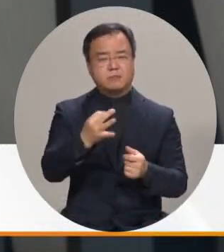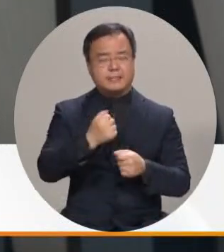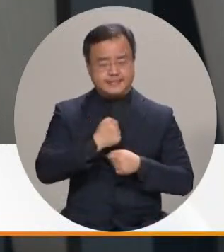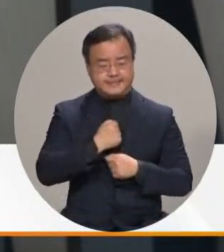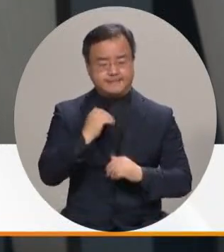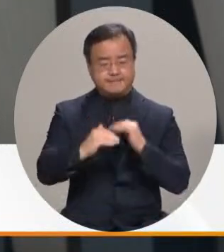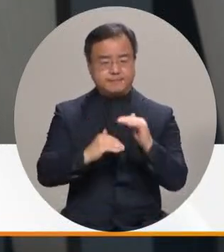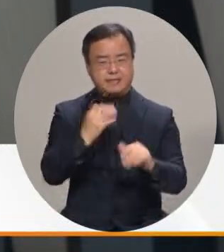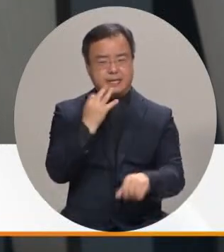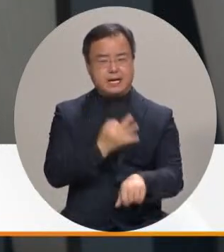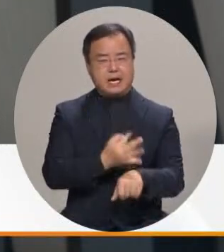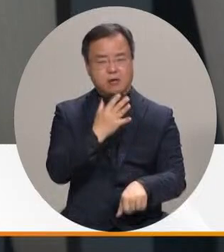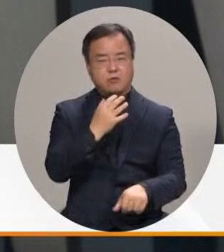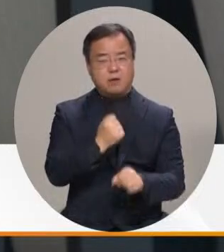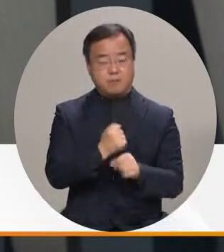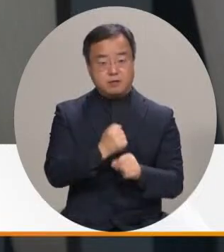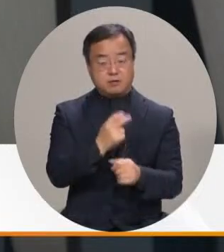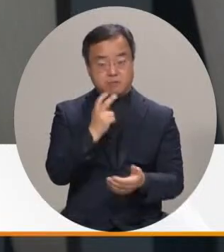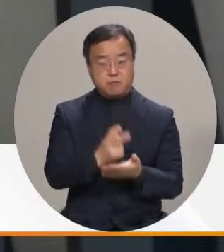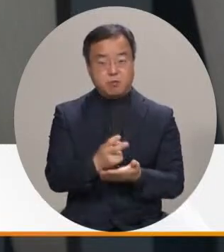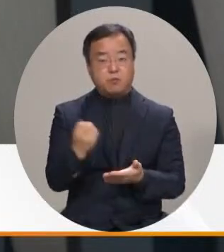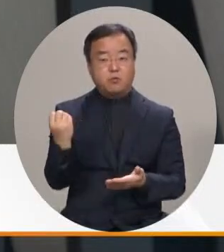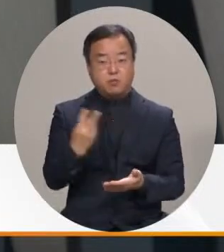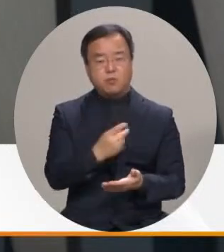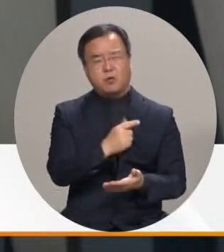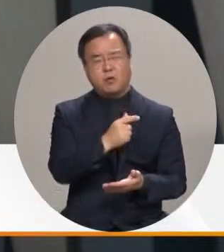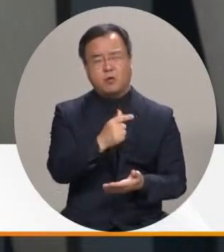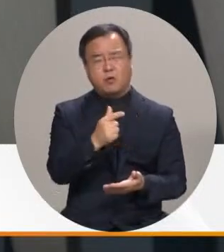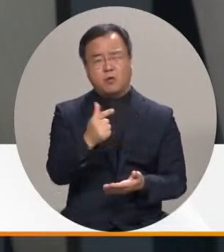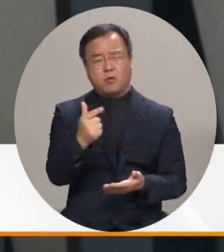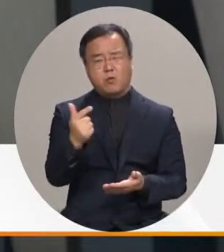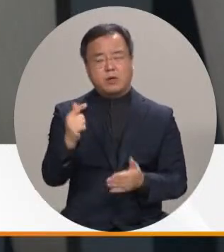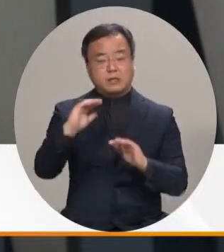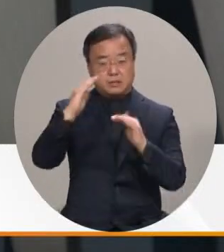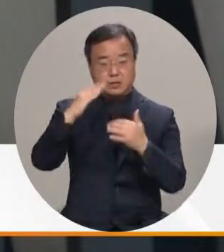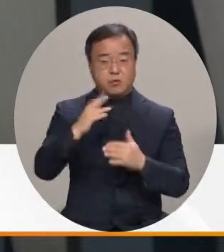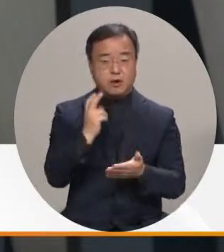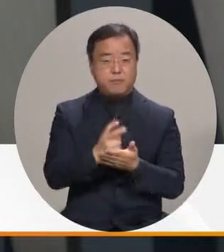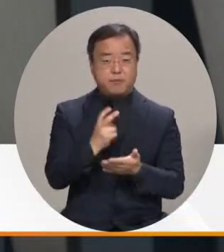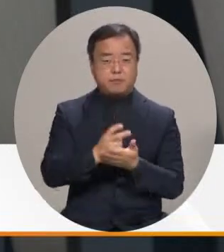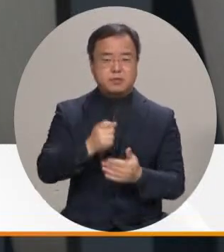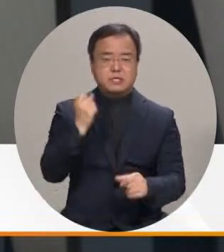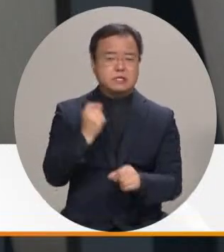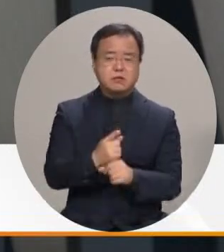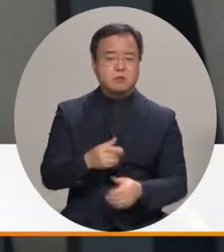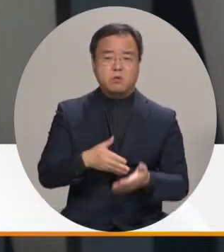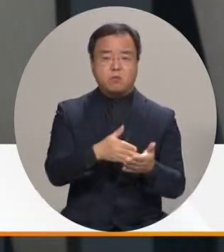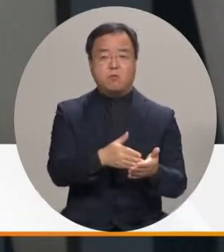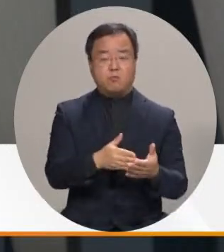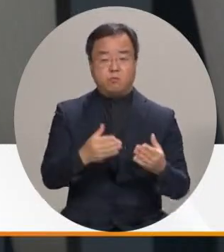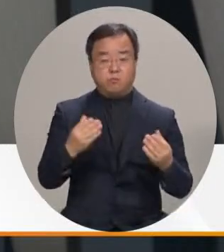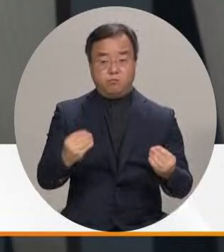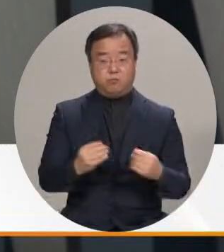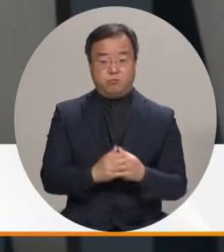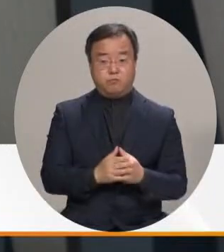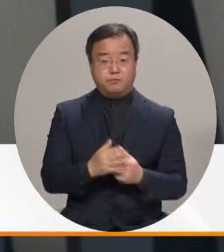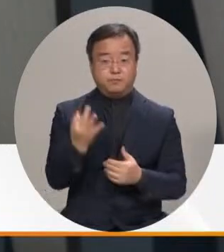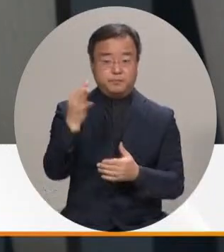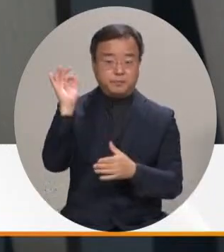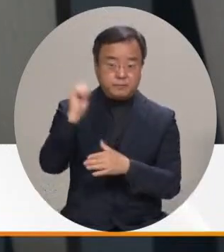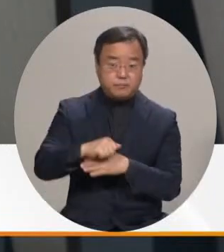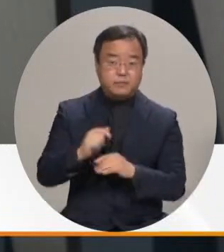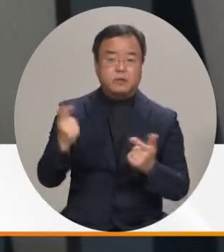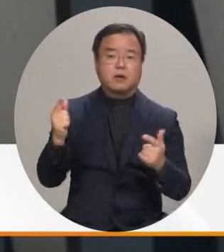간소화시켜 법뿐만 아니라 여러 가지 법 법 법안들이 이미 발휘가 돼 있습니다네 근데 그걸 통과 안 시키는